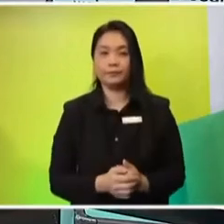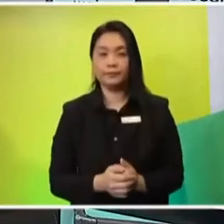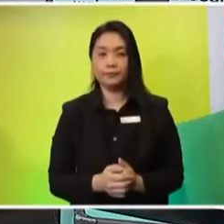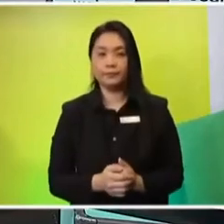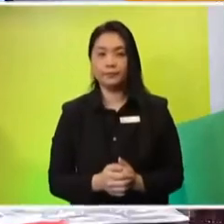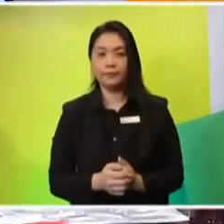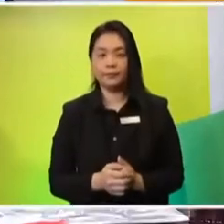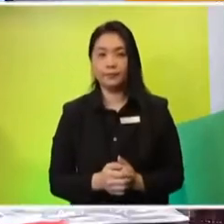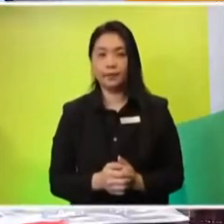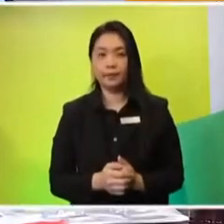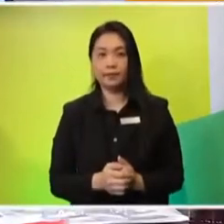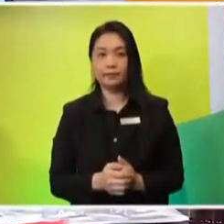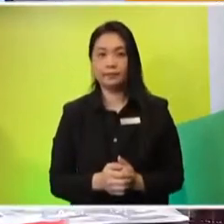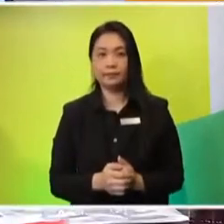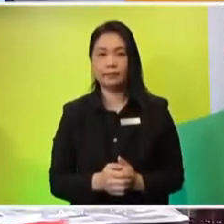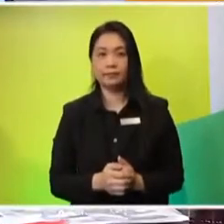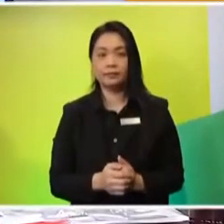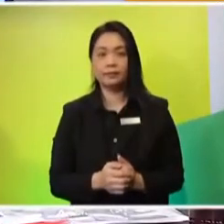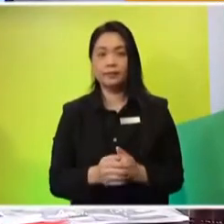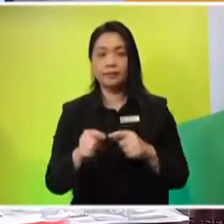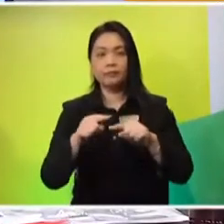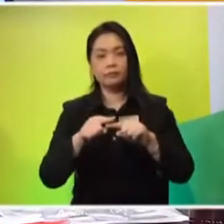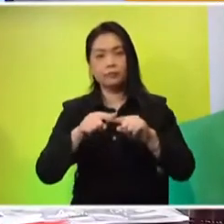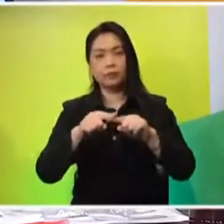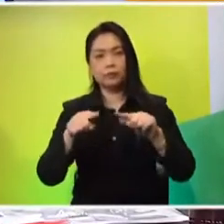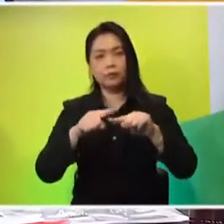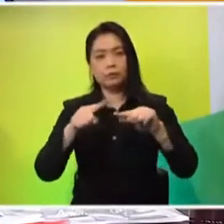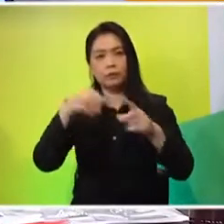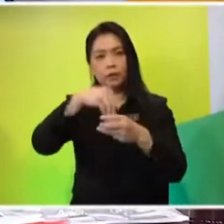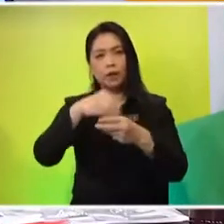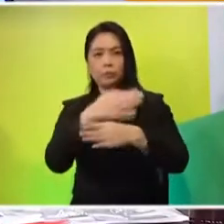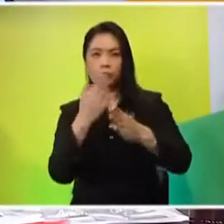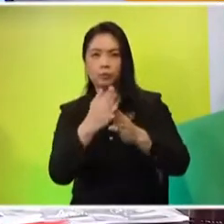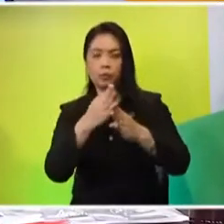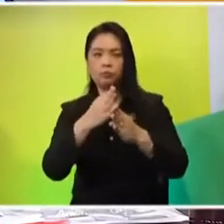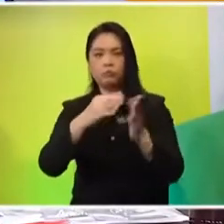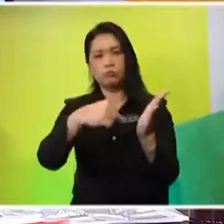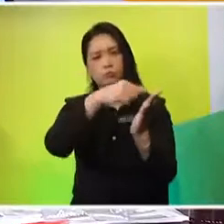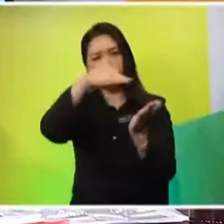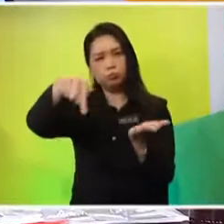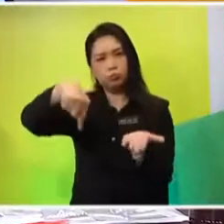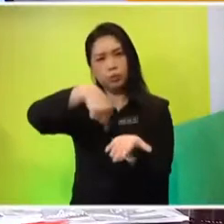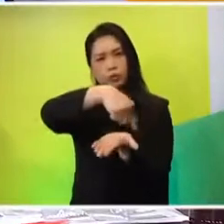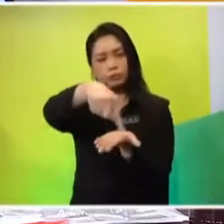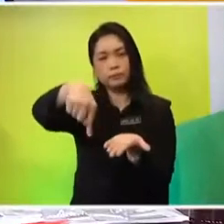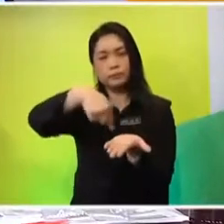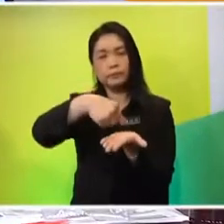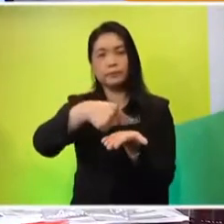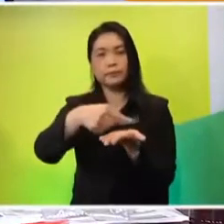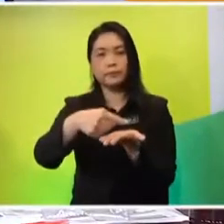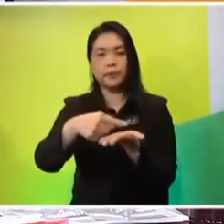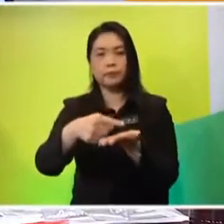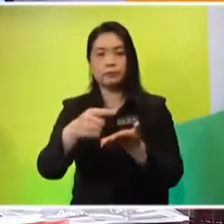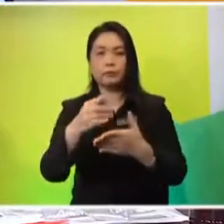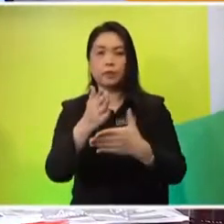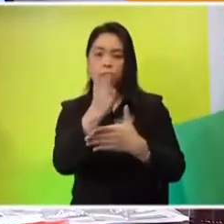cikgu, wafer ni dia dalam bentuk bulatan. Ya. Pecahannya saya kira sama. Kalau pecahannya tak sama, boleh ke